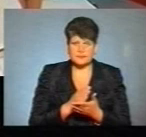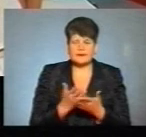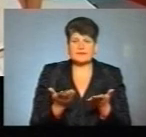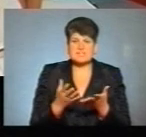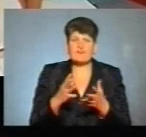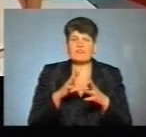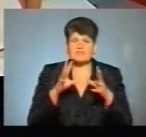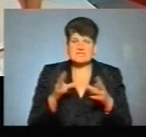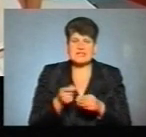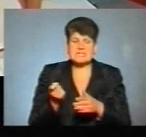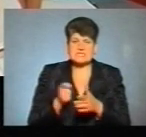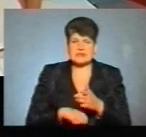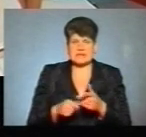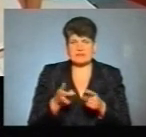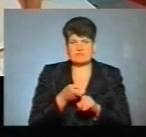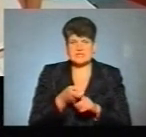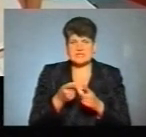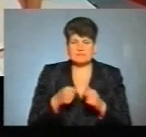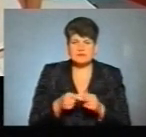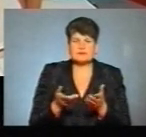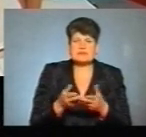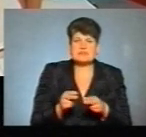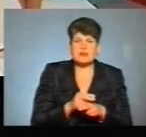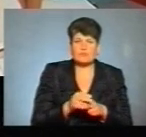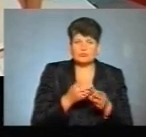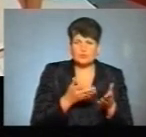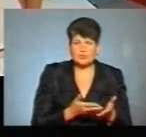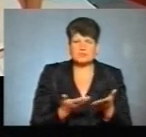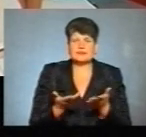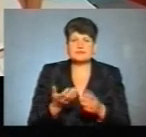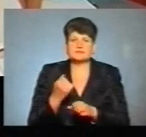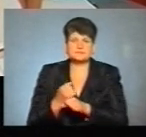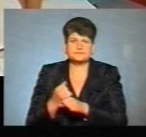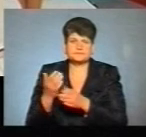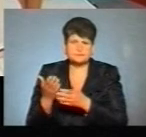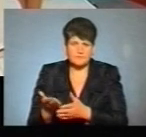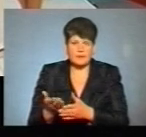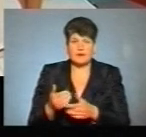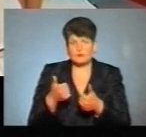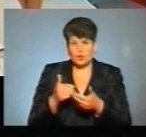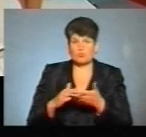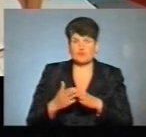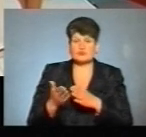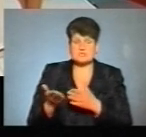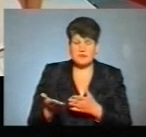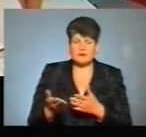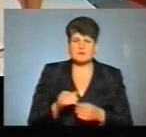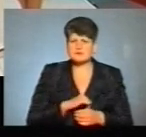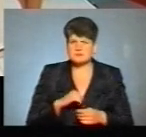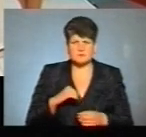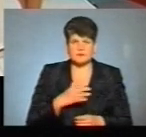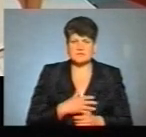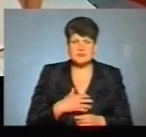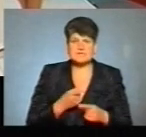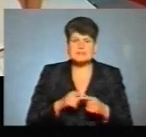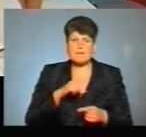десь взагалі закриті інфекційні відділення, десь вони в ремонті, десь вони діючі і в доброму стані. Тобто, але найважливіше, мені